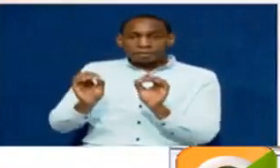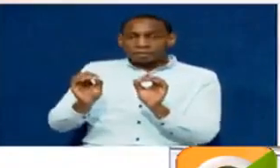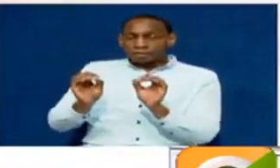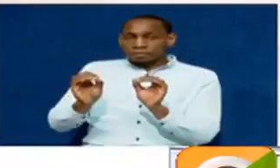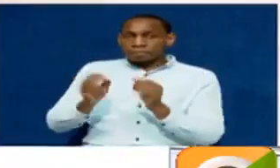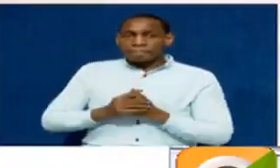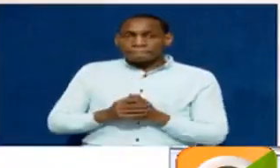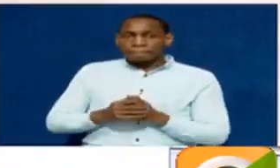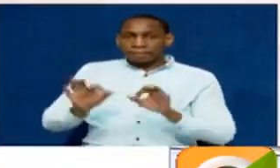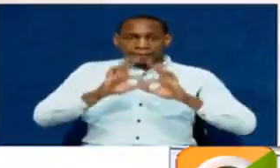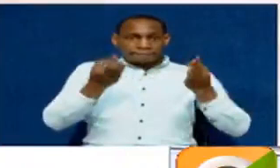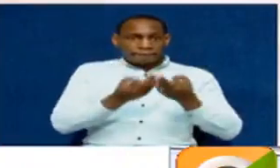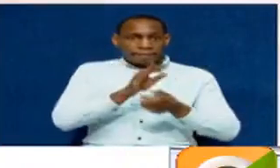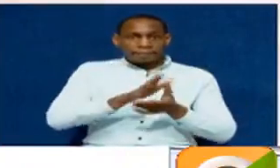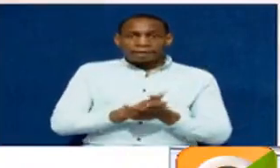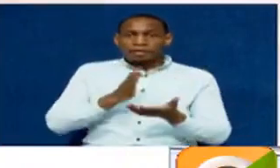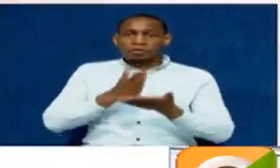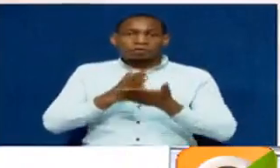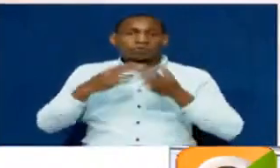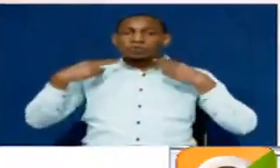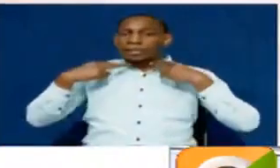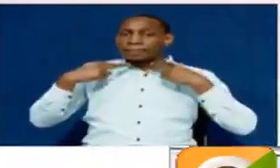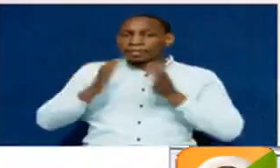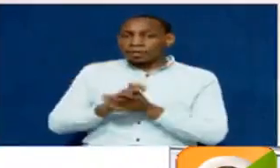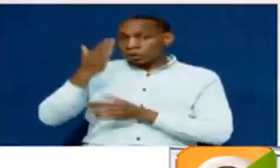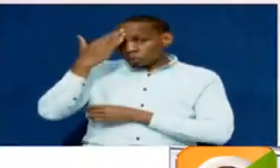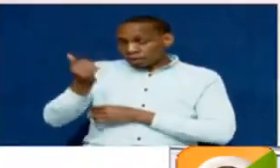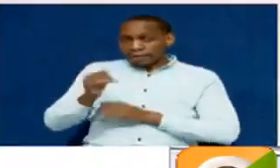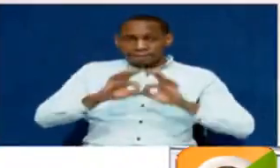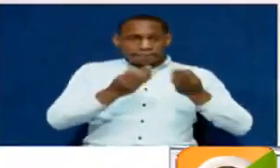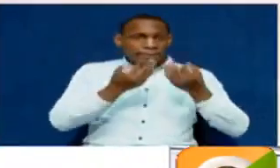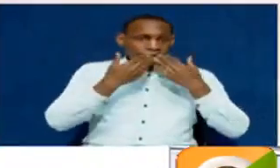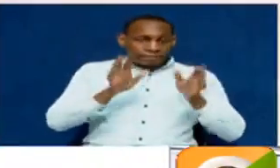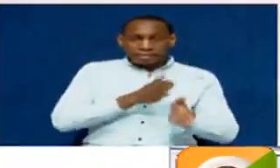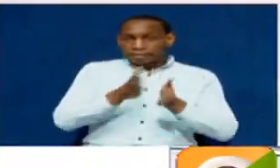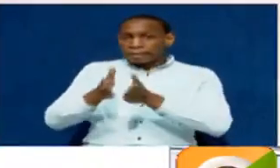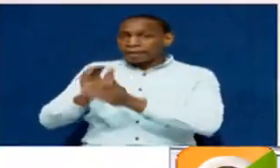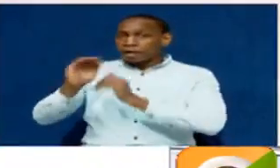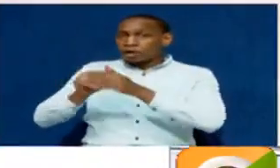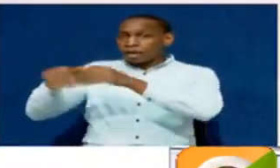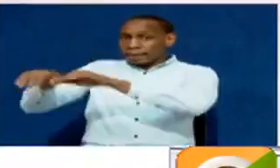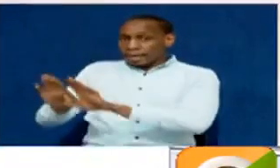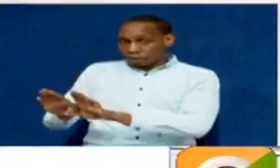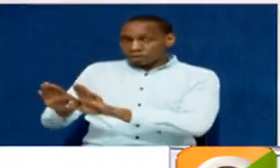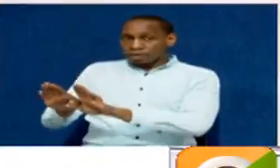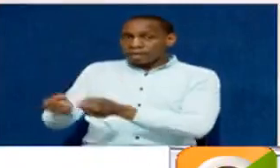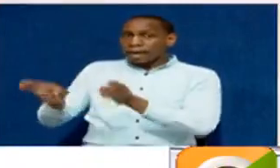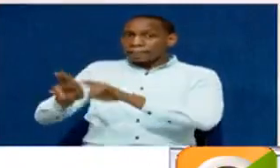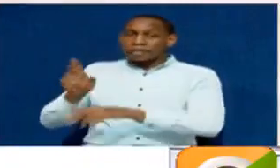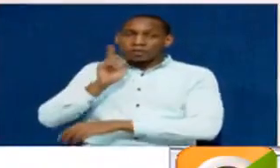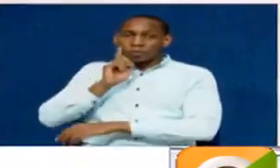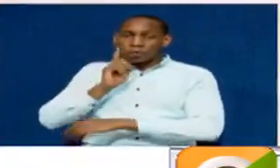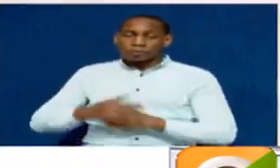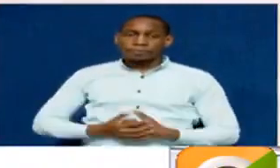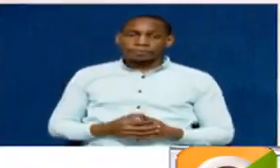upasuaji wa maiti. Familia yake imejipata katika njia panda, kwani walikuwa wamekamilisha mipango yote ya mazishi kufanyika